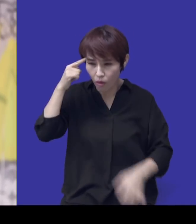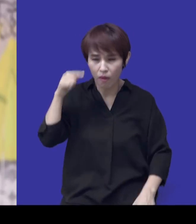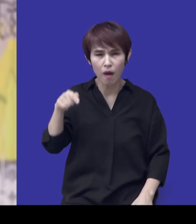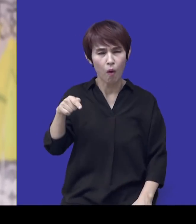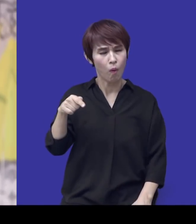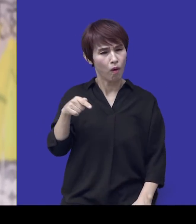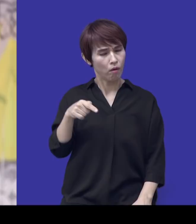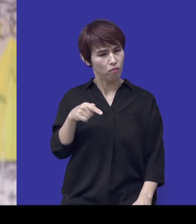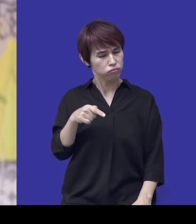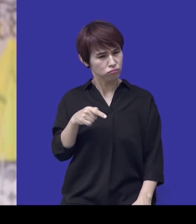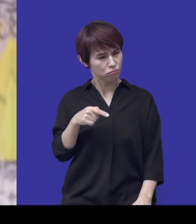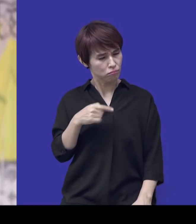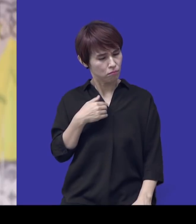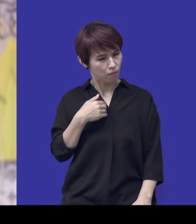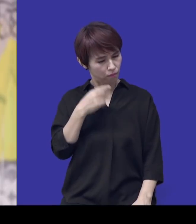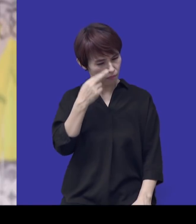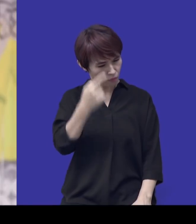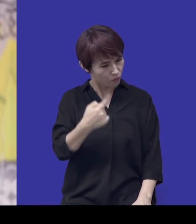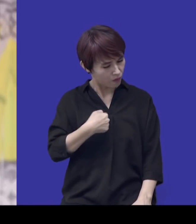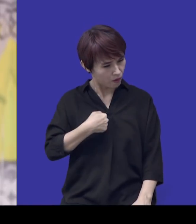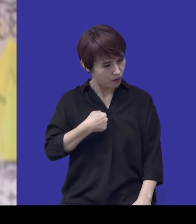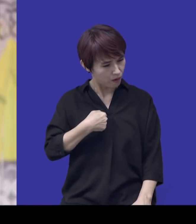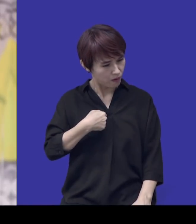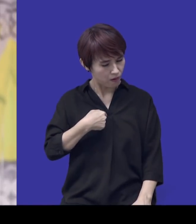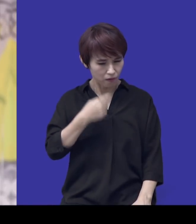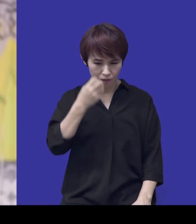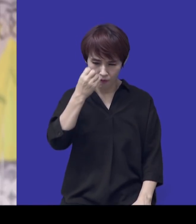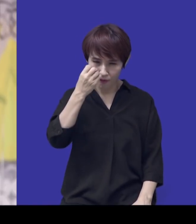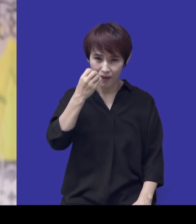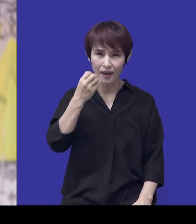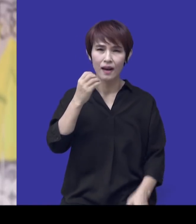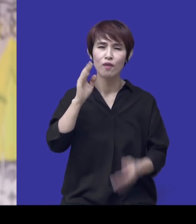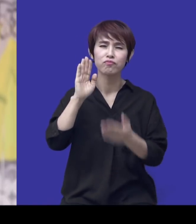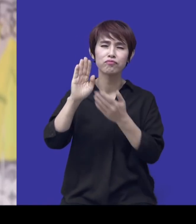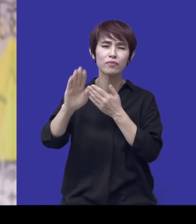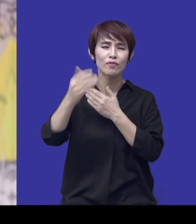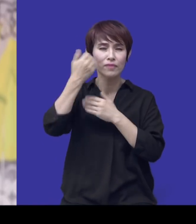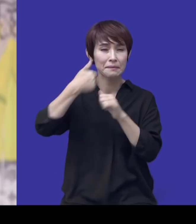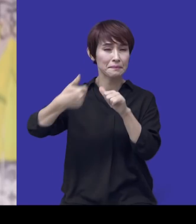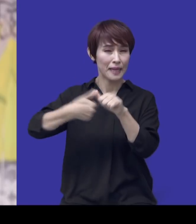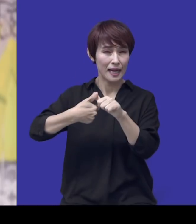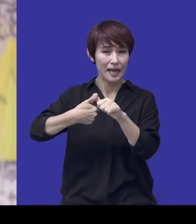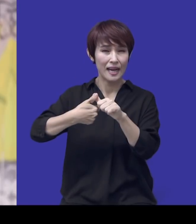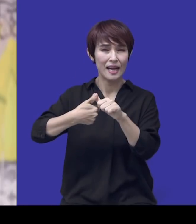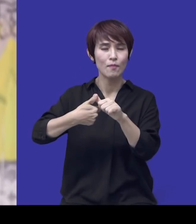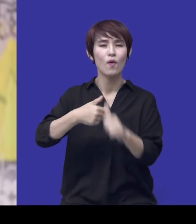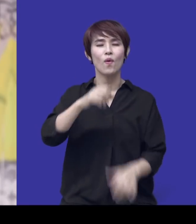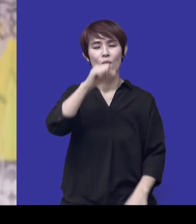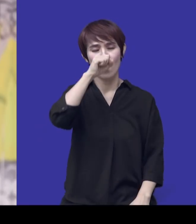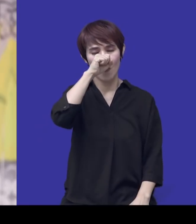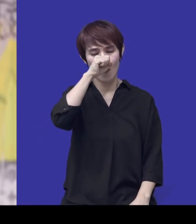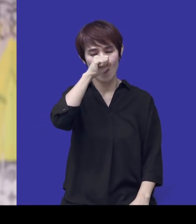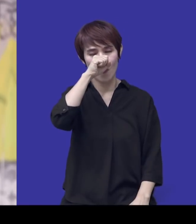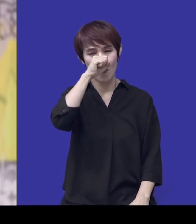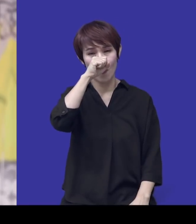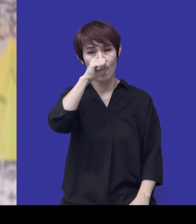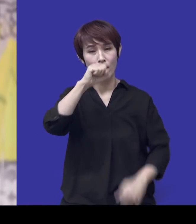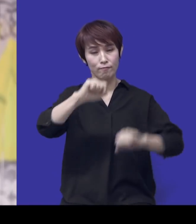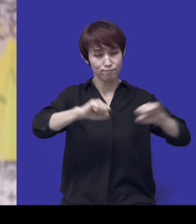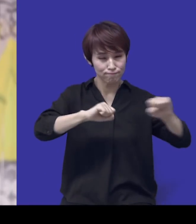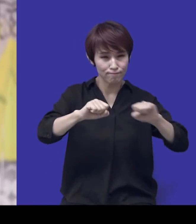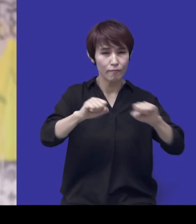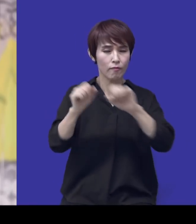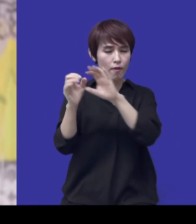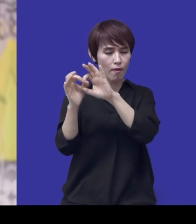이게 아닌가? 라는 생각을 처음에 했고 나중에 어떤 멘토링을 통해서 어떤 선한 일도 좋은 일도